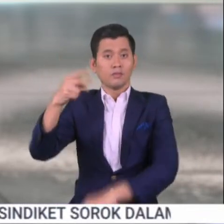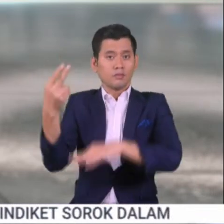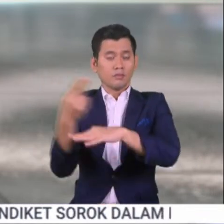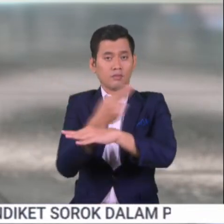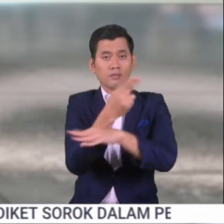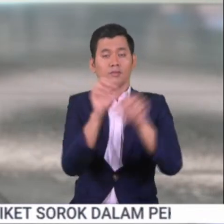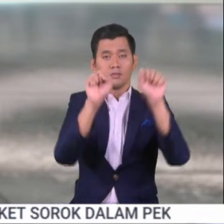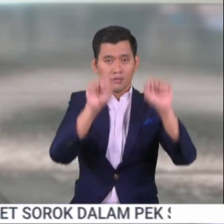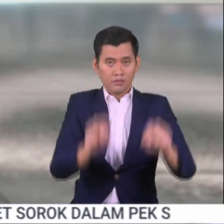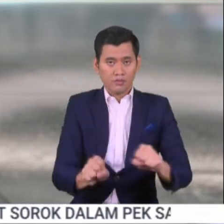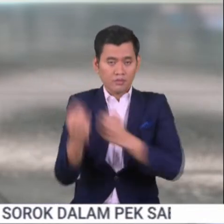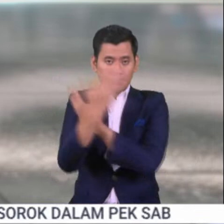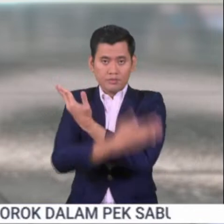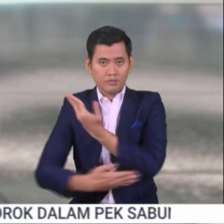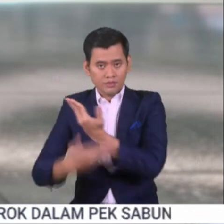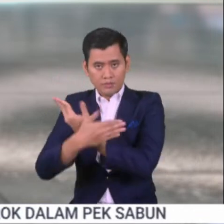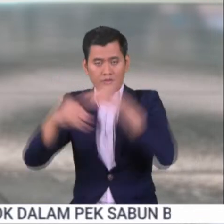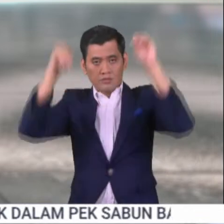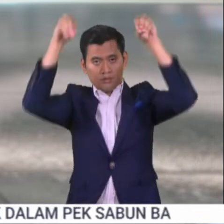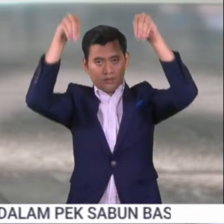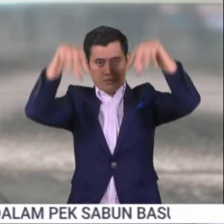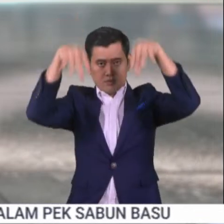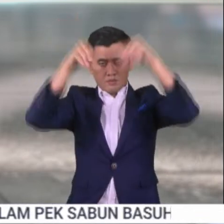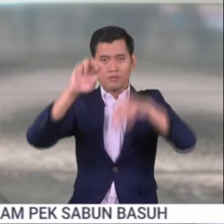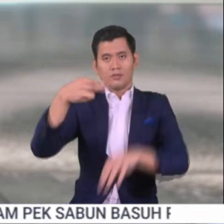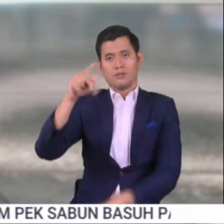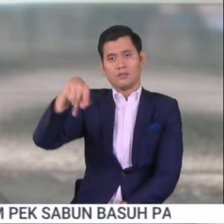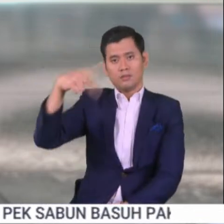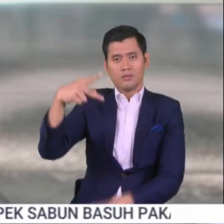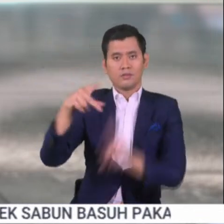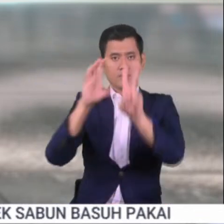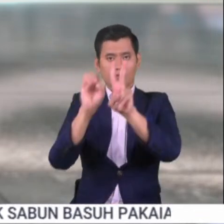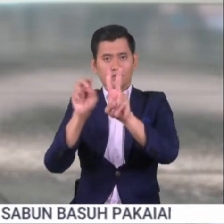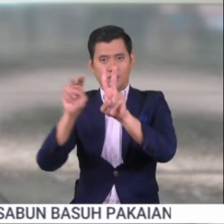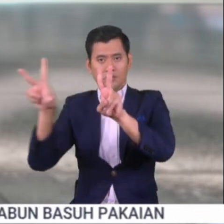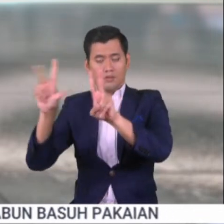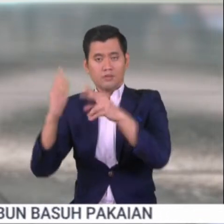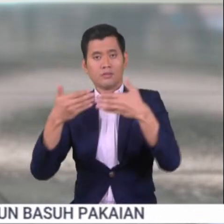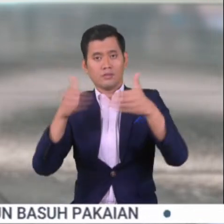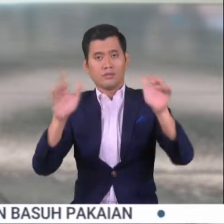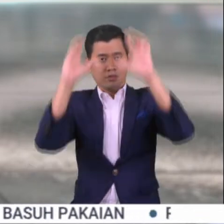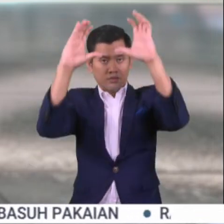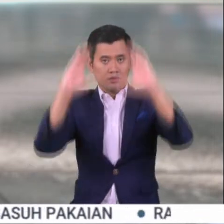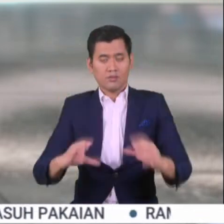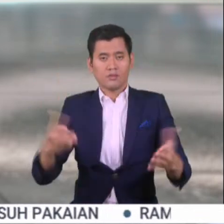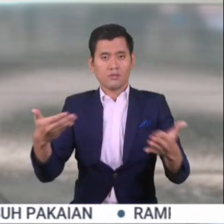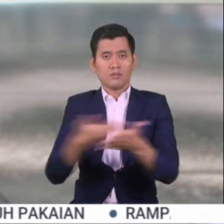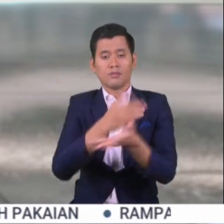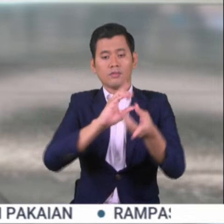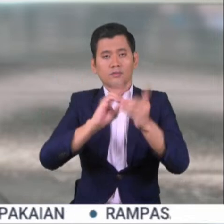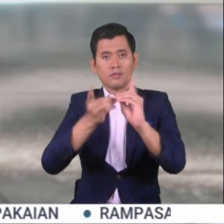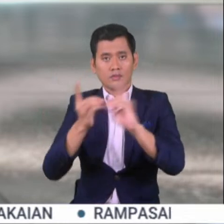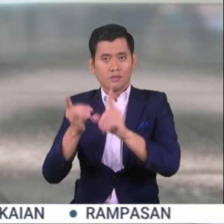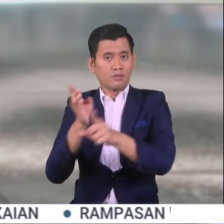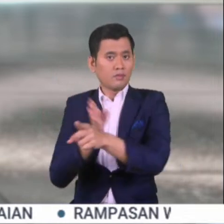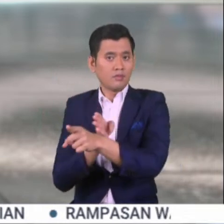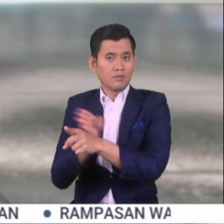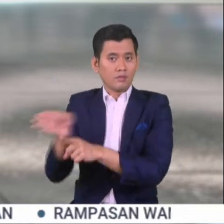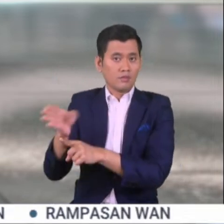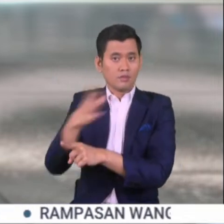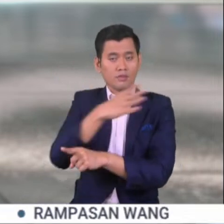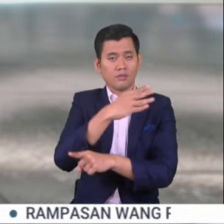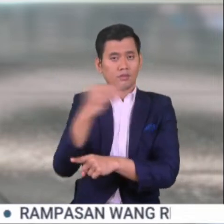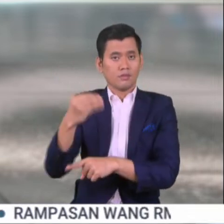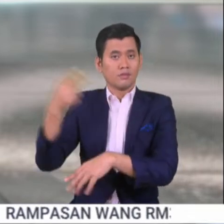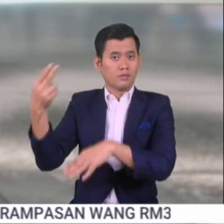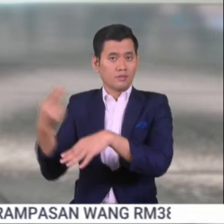Berdaya, Negara Rahmah Sejahtera, HPK 2023 membuka lembaran baru bagi sektor digitalisasi kepenggunaan di